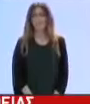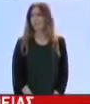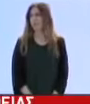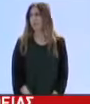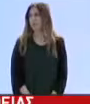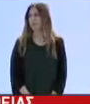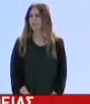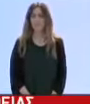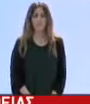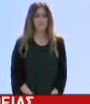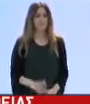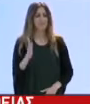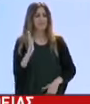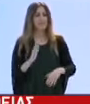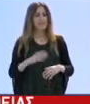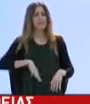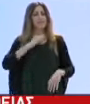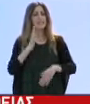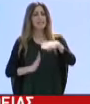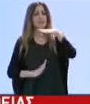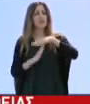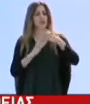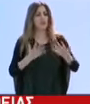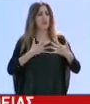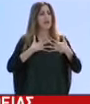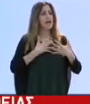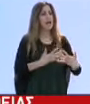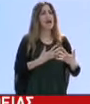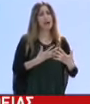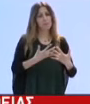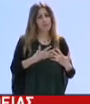Κύριοι Πρόεδροι, αγαπητές και αγαπητοί σύνεδροι,